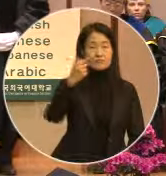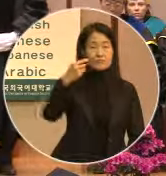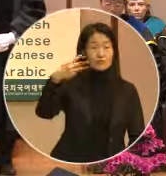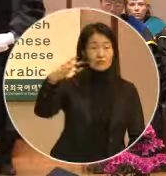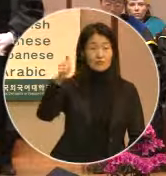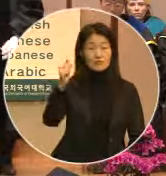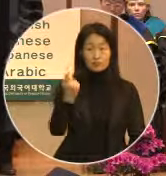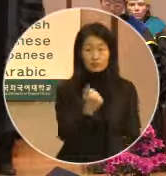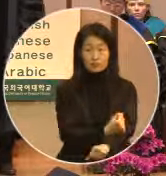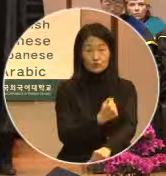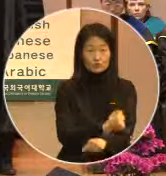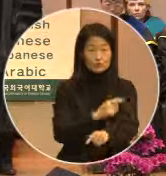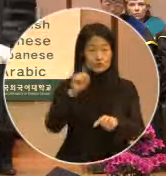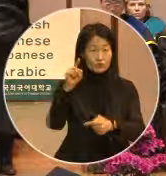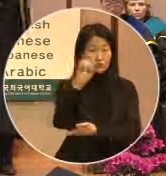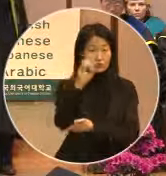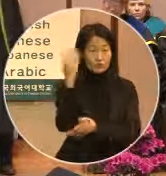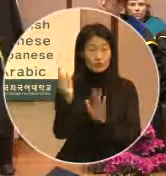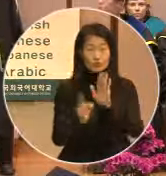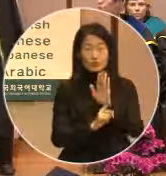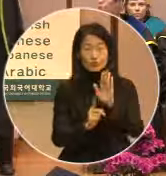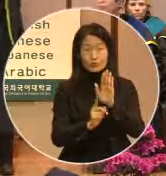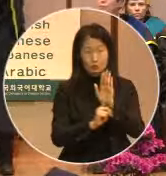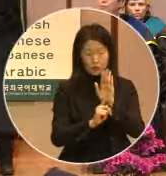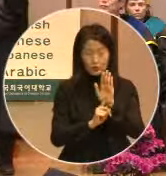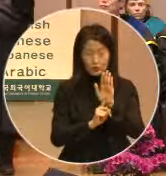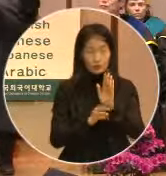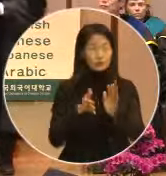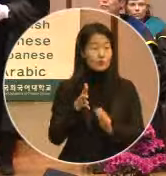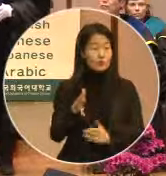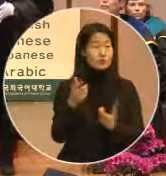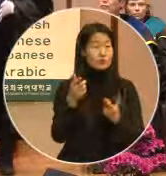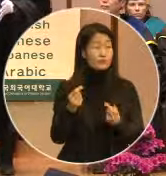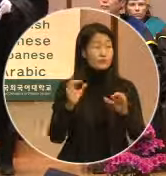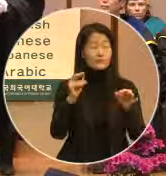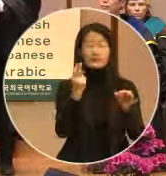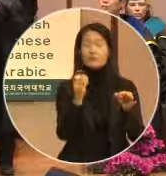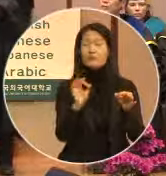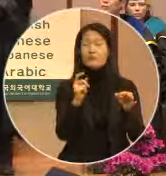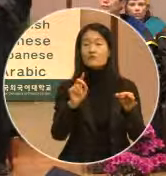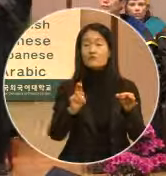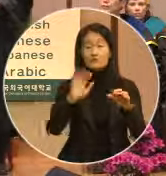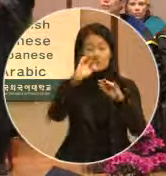제263호 상장 공로상 언론홍보학부 김용암 이사정원입니다.